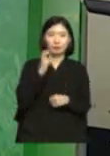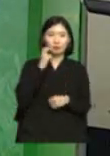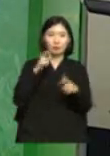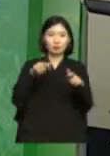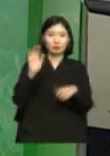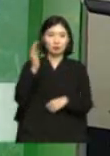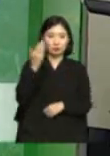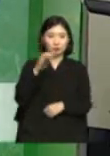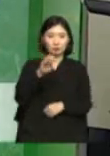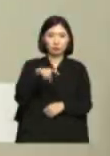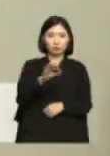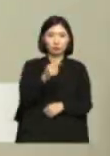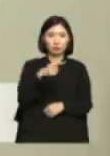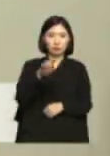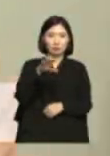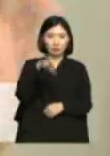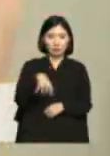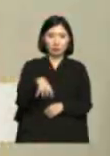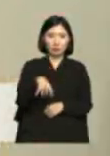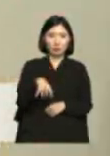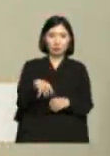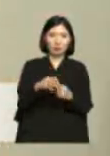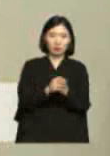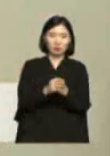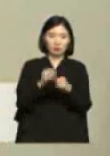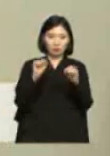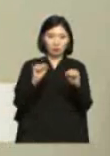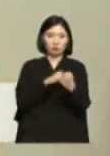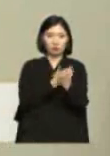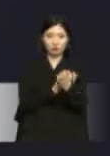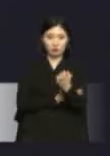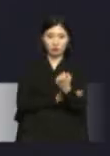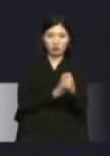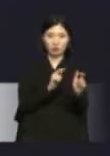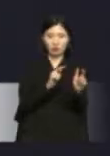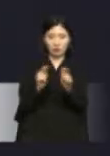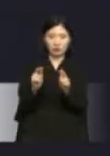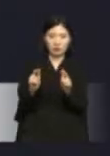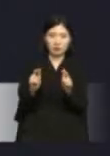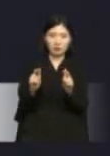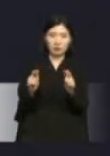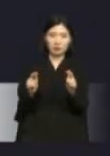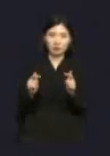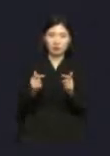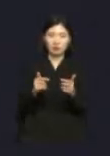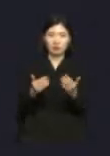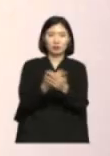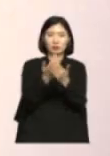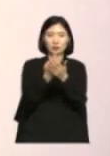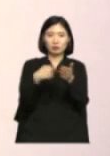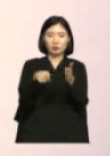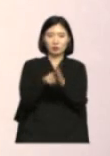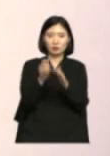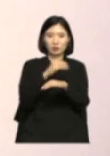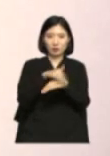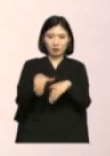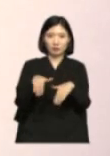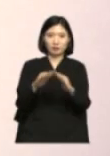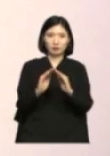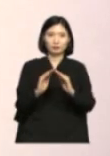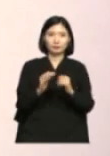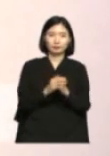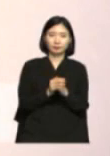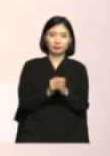최근 풍납동의 정주권 향상, 문화재 활용 방안 등을 찾기 위한 풍납토성 종합정비계획을 완성했습니다. 또 지난